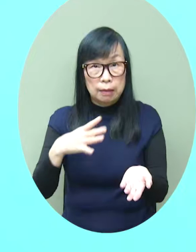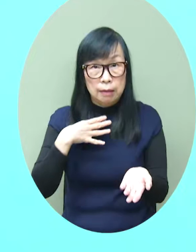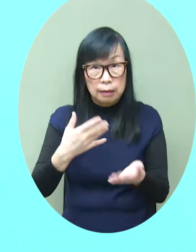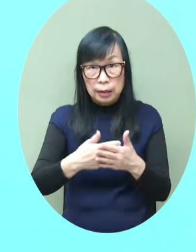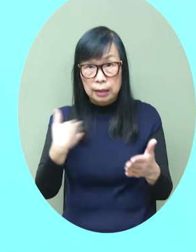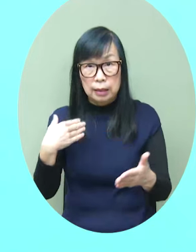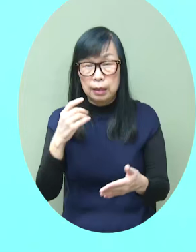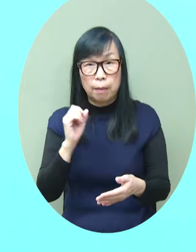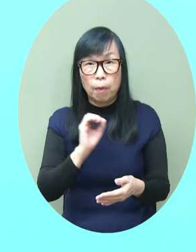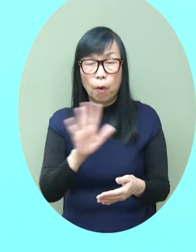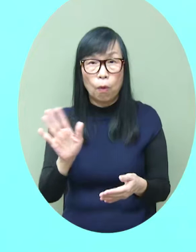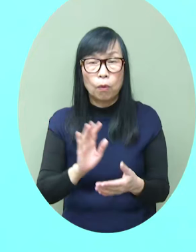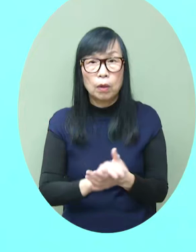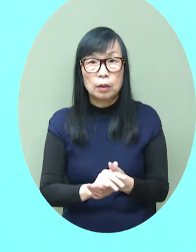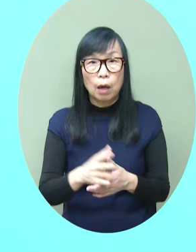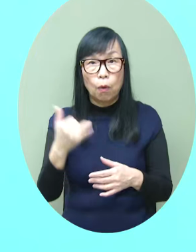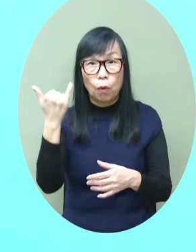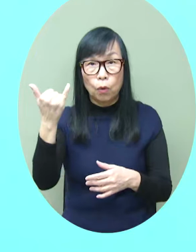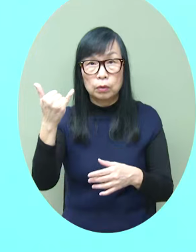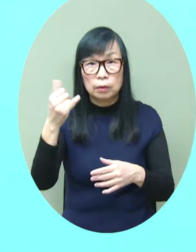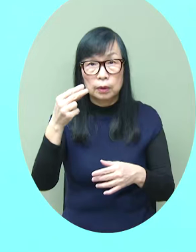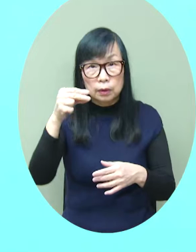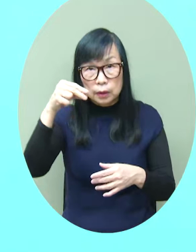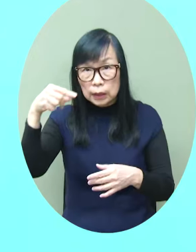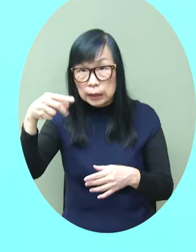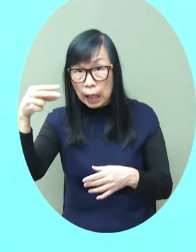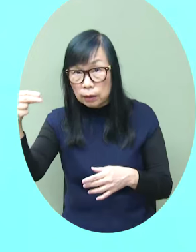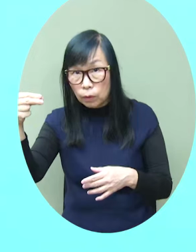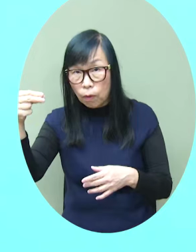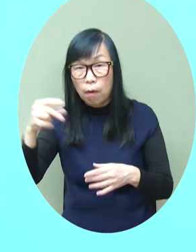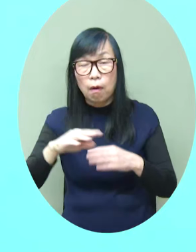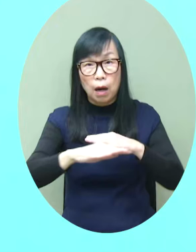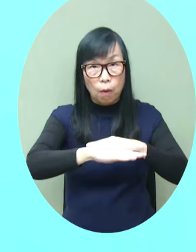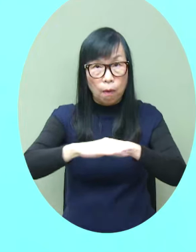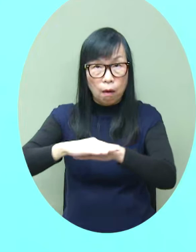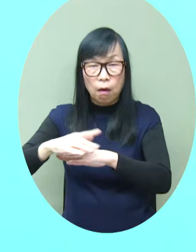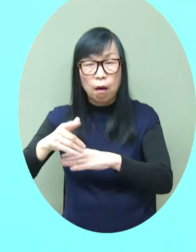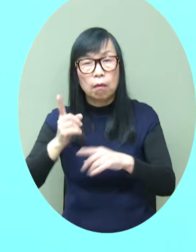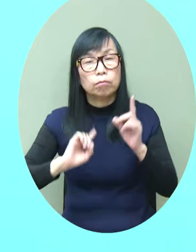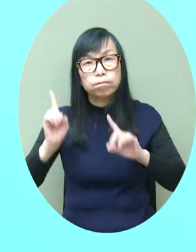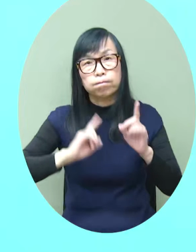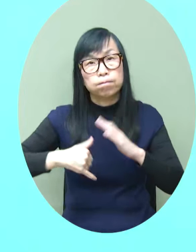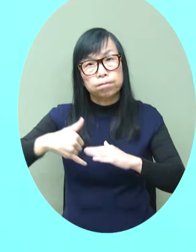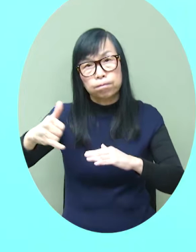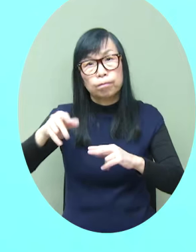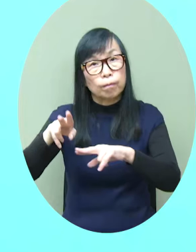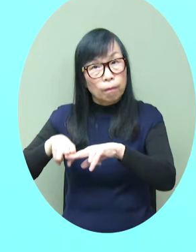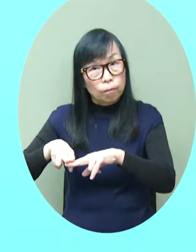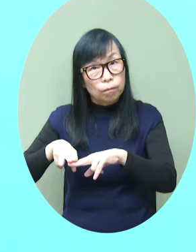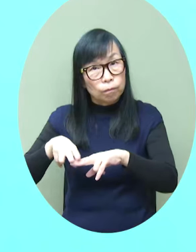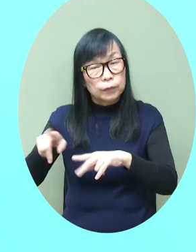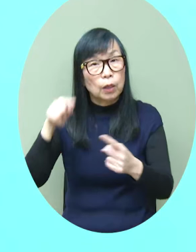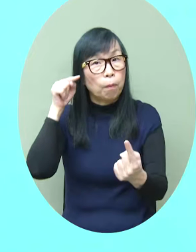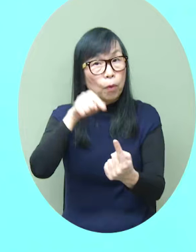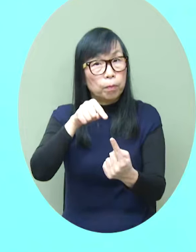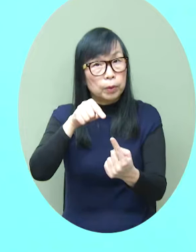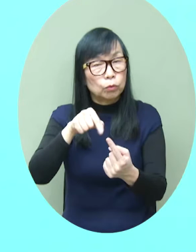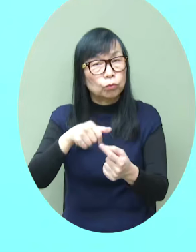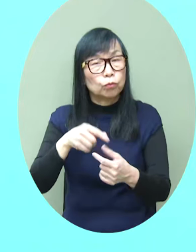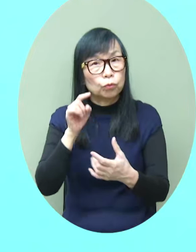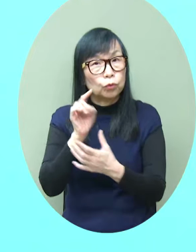哋有六七個口岸，大家可以隨便咧就係過去內地嚇。所以呢個目標咧越早越